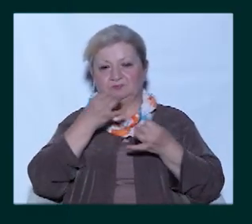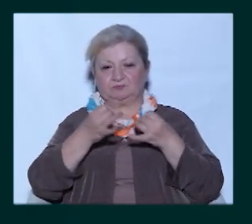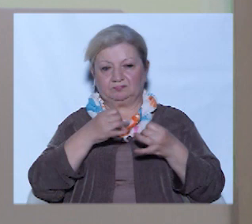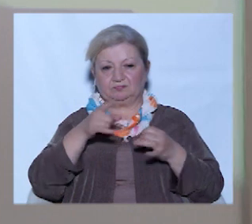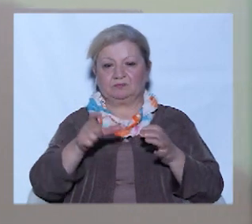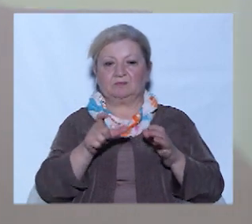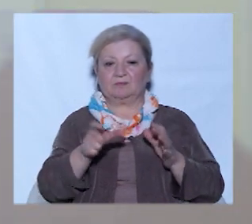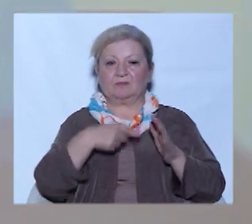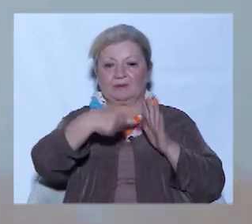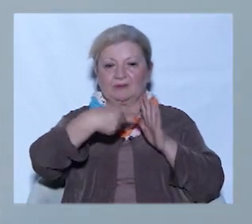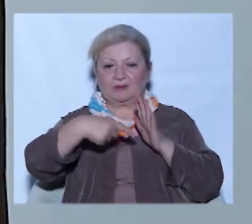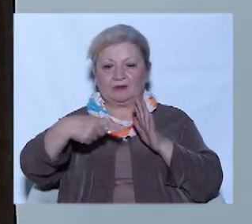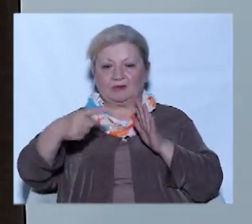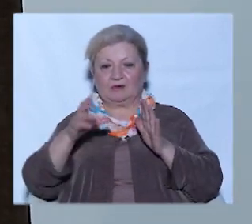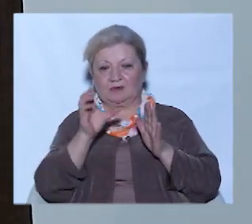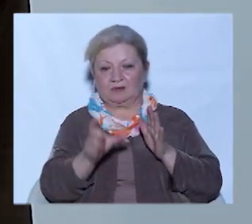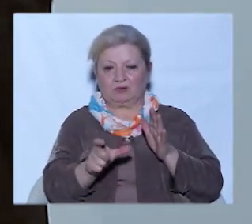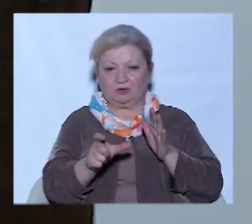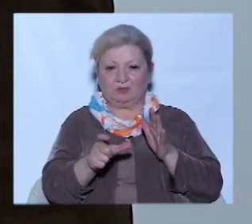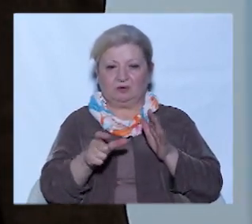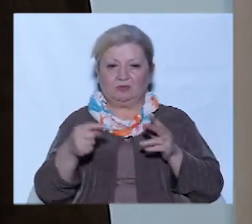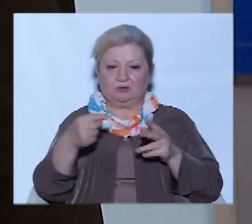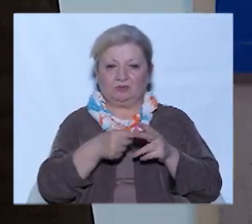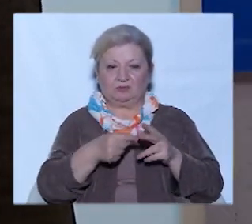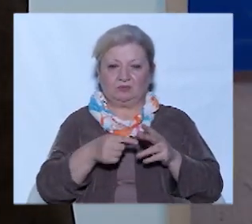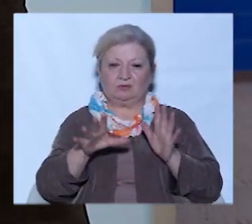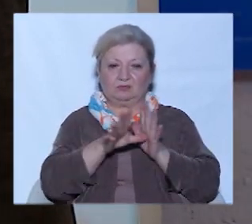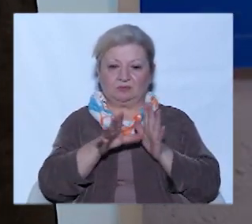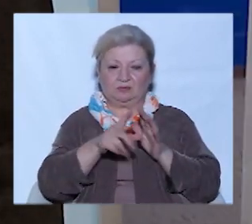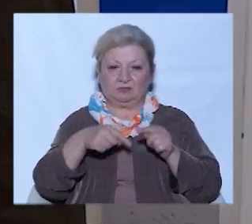გავაგრძელოთ საუბარი. ინდუქციური კოჭა ცვლადი დენის წრეში.